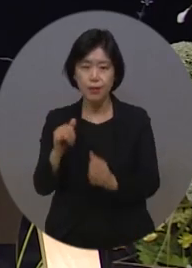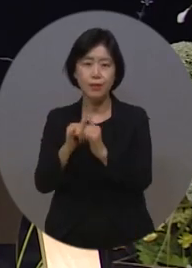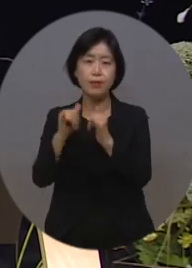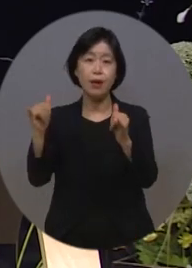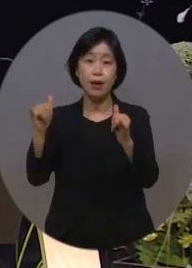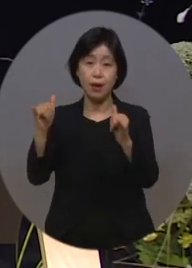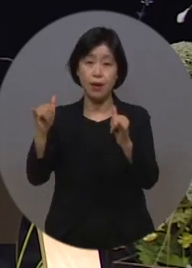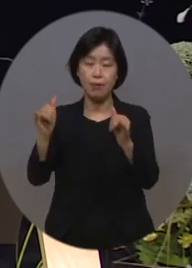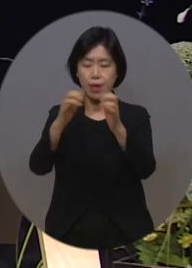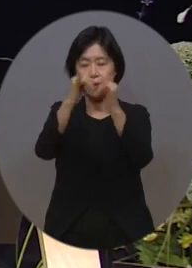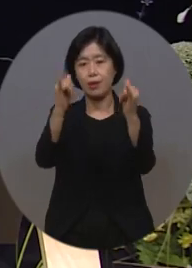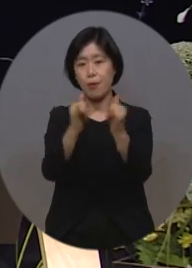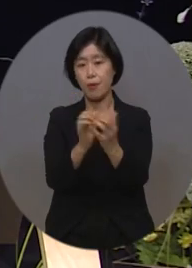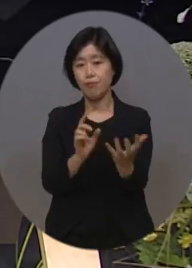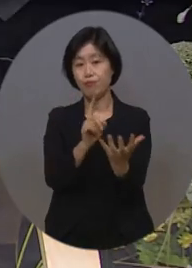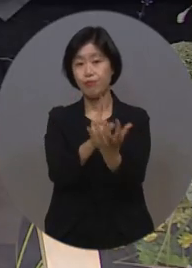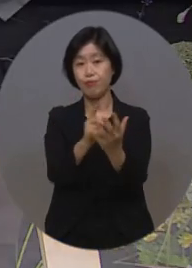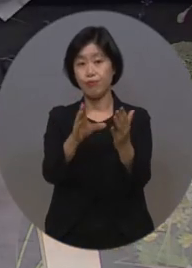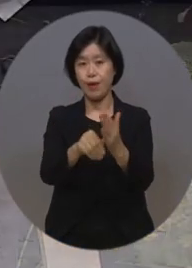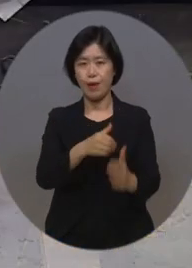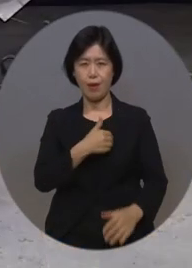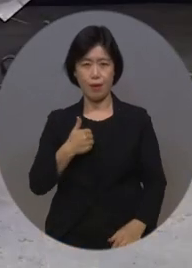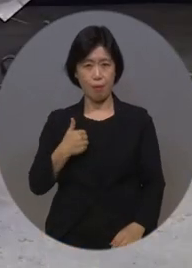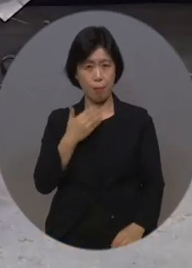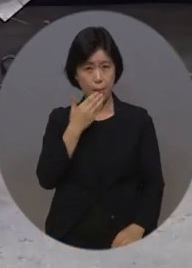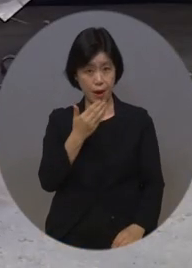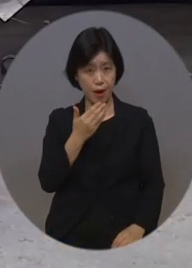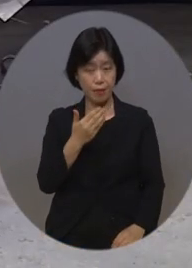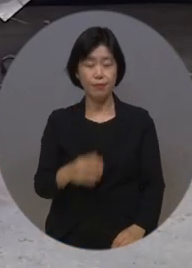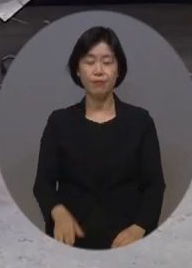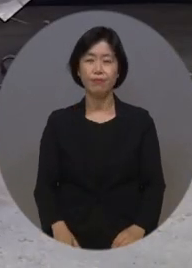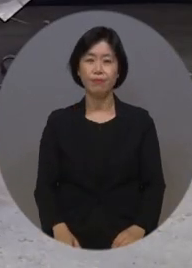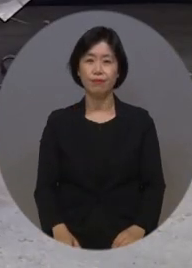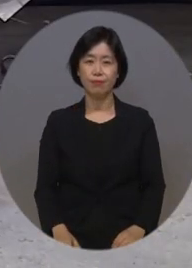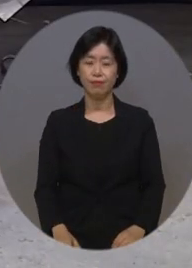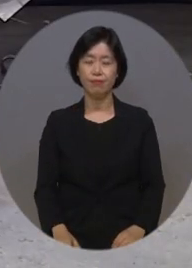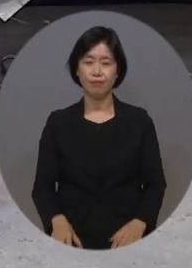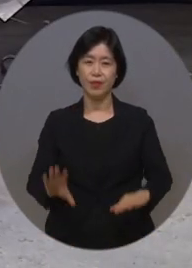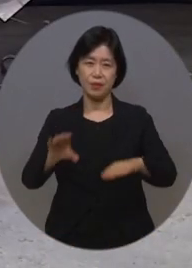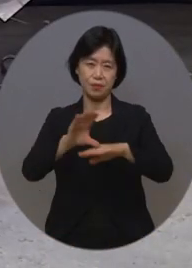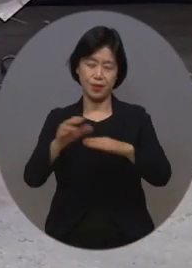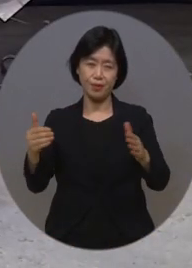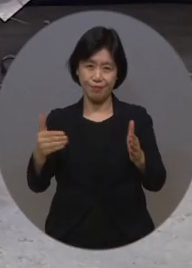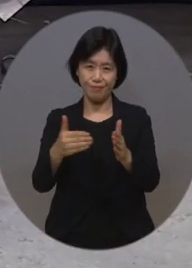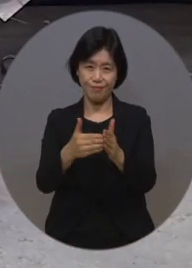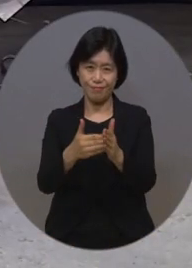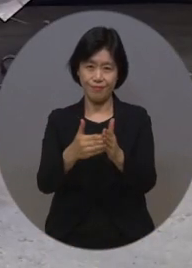일원이 된 걸까요? 차줄과 동행 시간이었습니다.